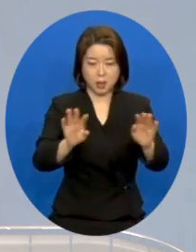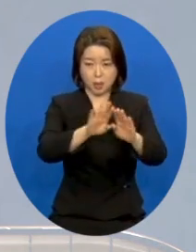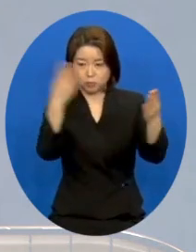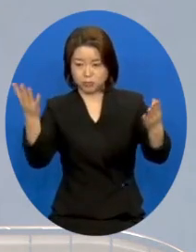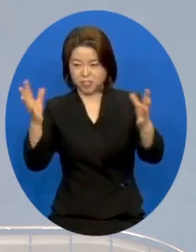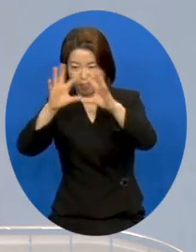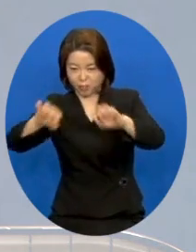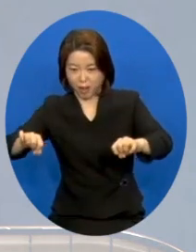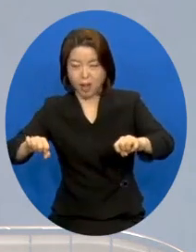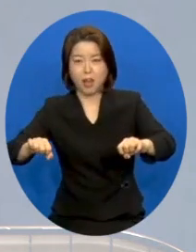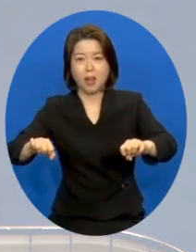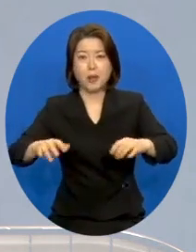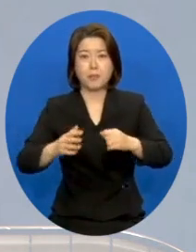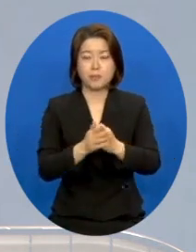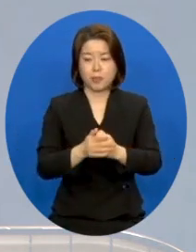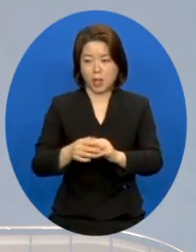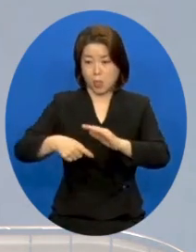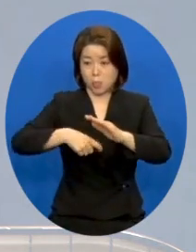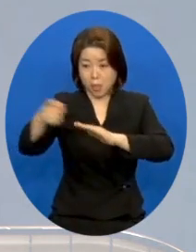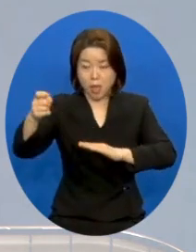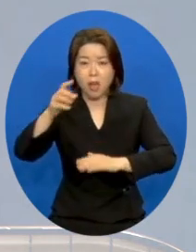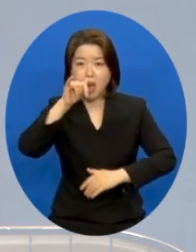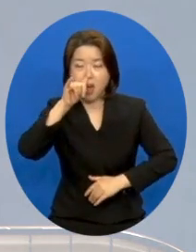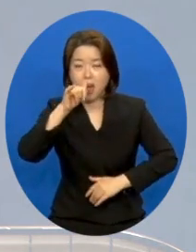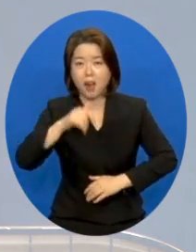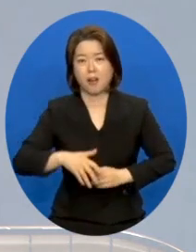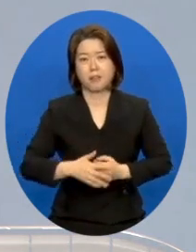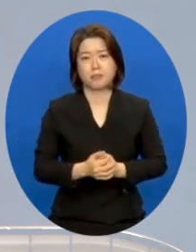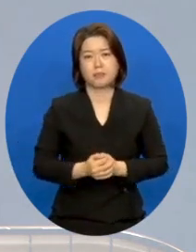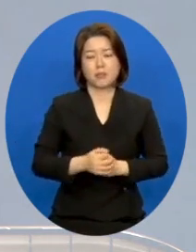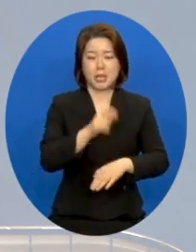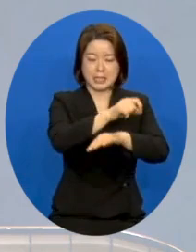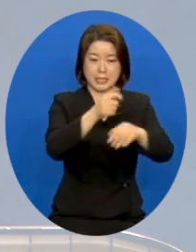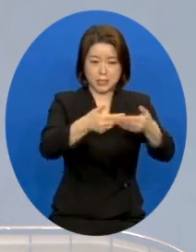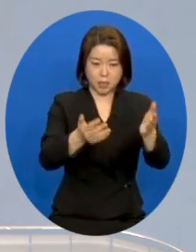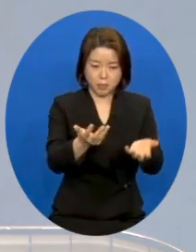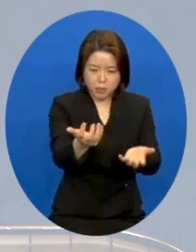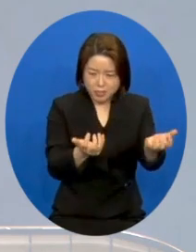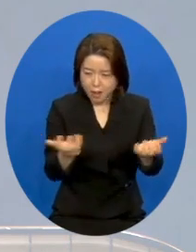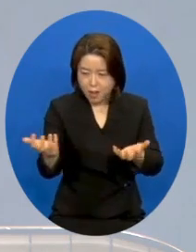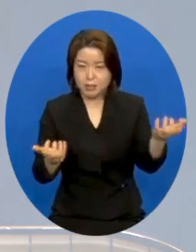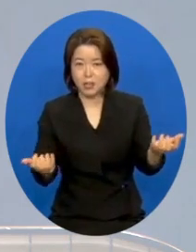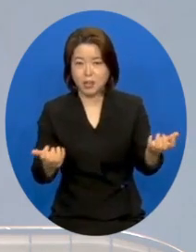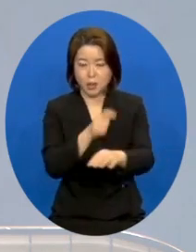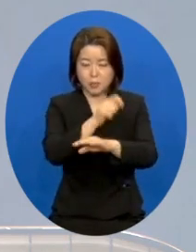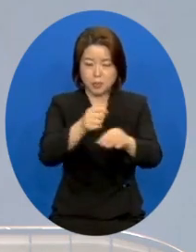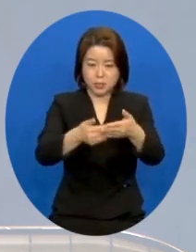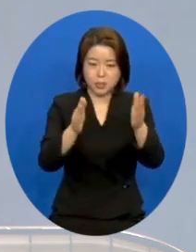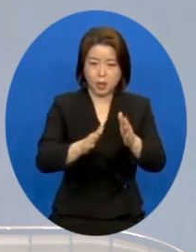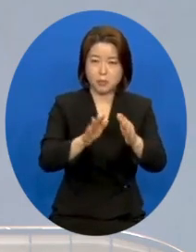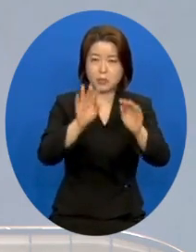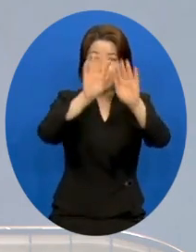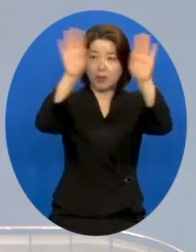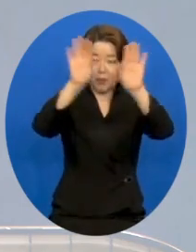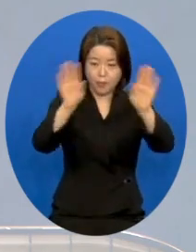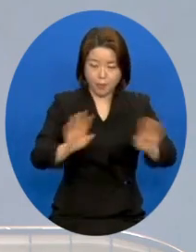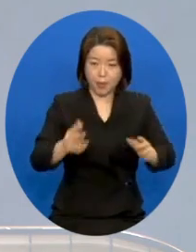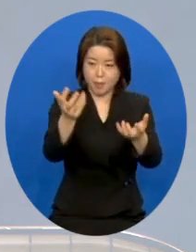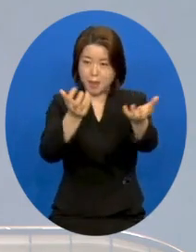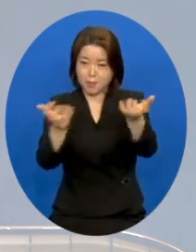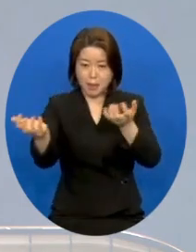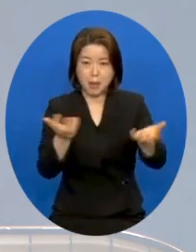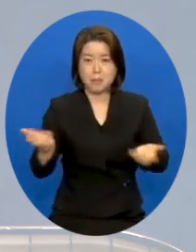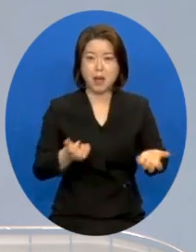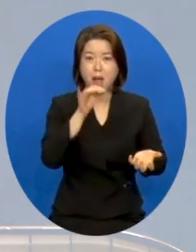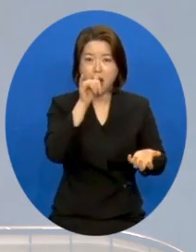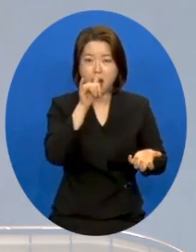쪼개지고 도둑이 들어온 거예요 사무실 서랍 뭐 사무실에 있는 캐빈의 다 열어놓고